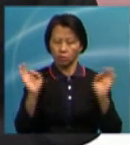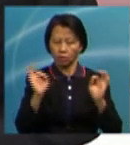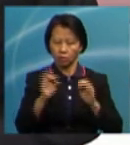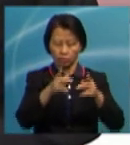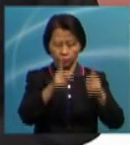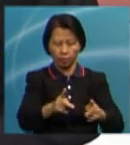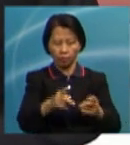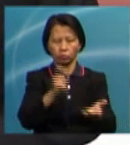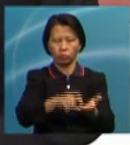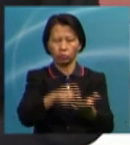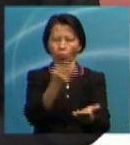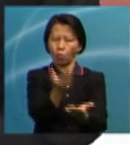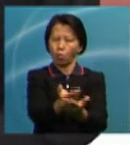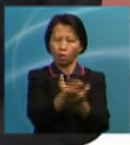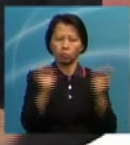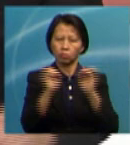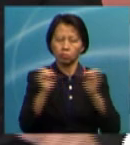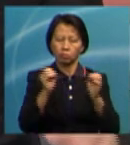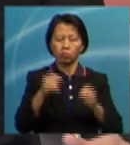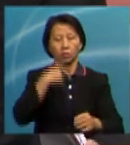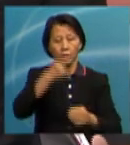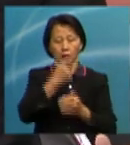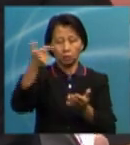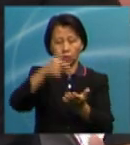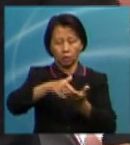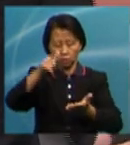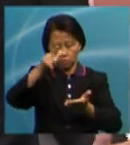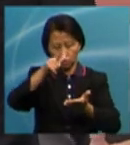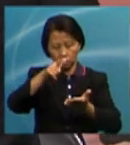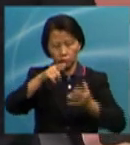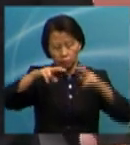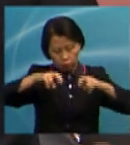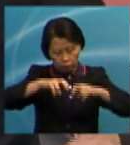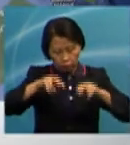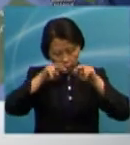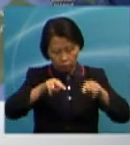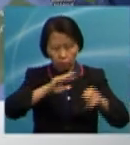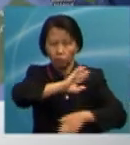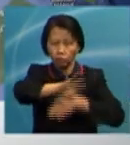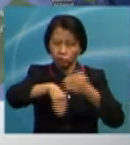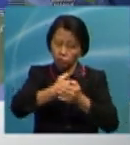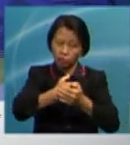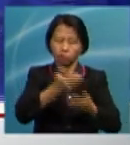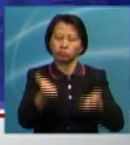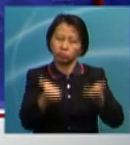pihak menuntut Wang tebusan katanya lagi siasatan melihat segala